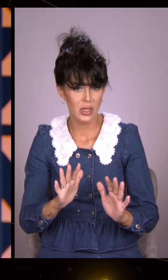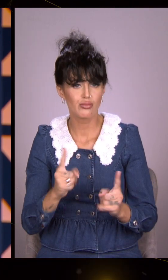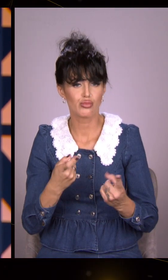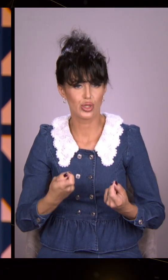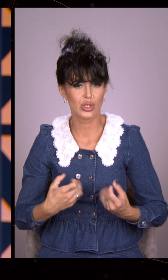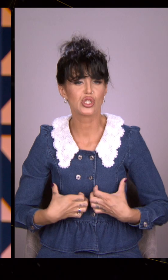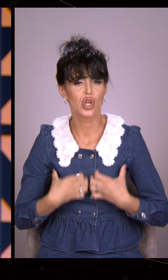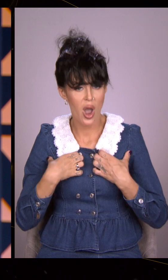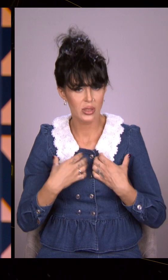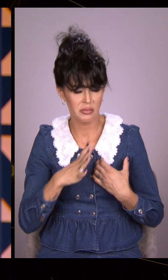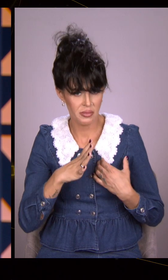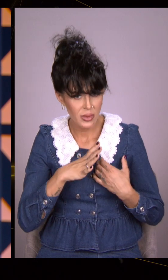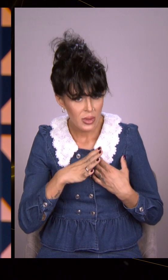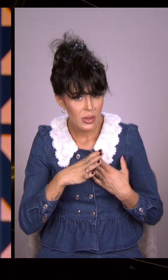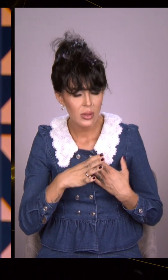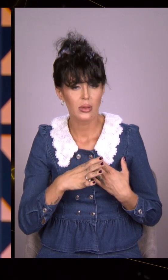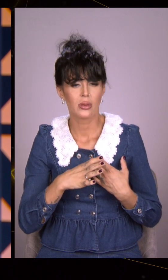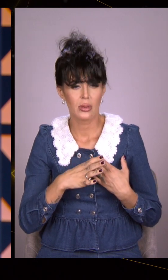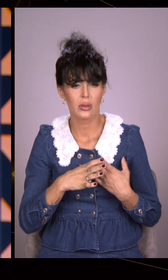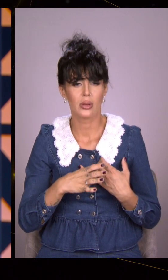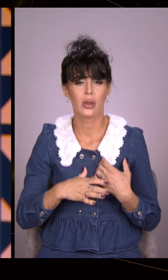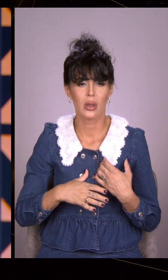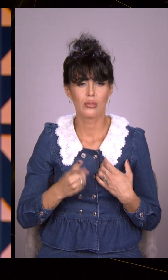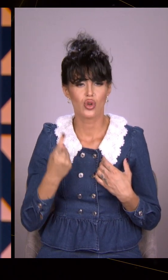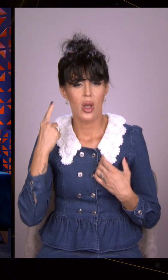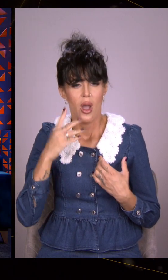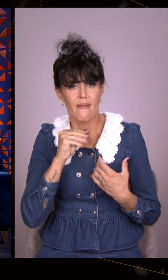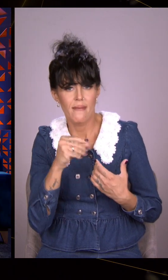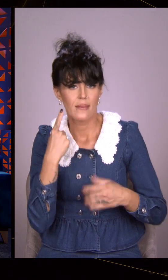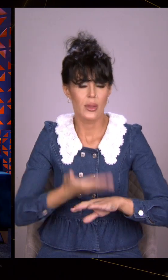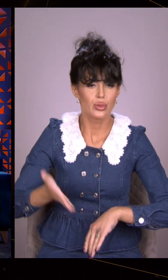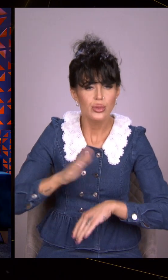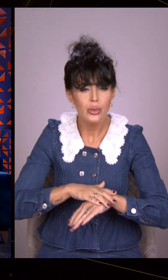стало там навіть щось розмовляти, то угу.